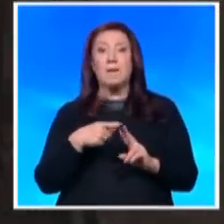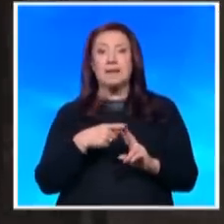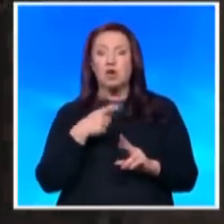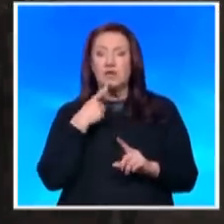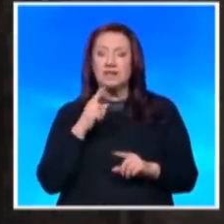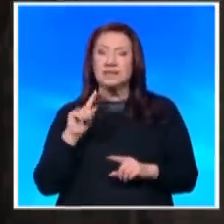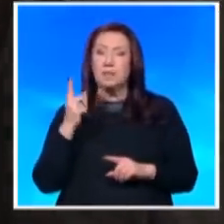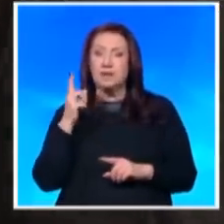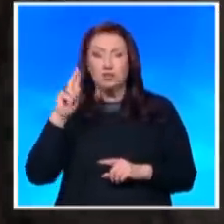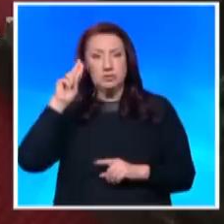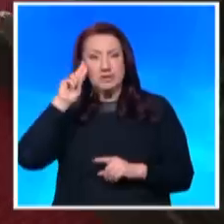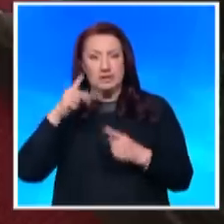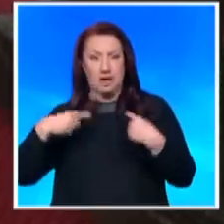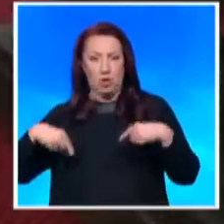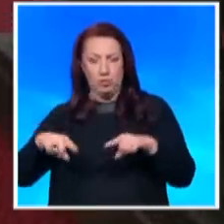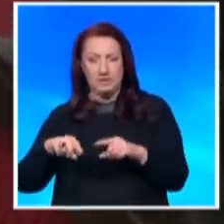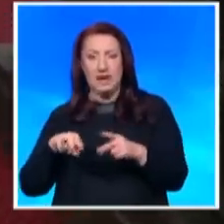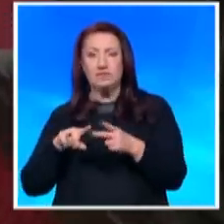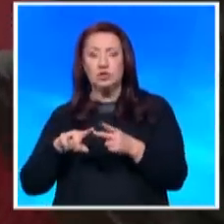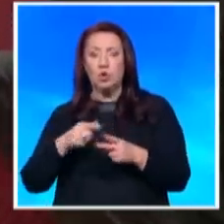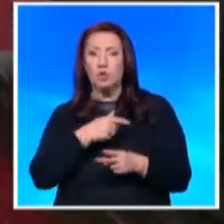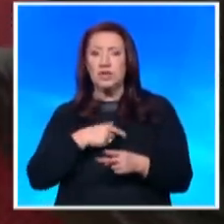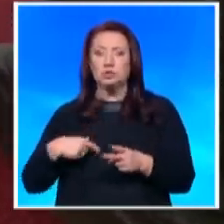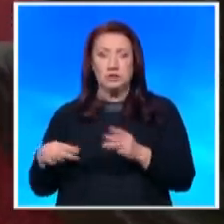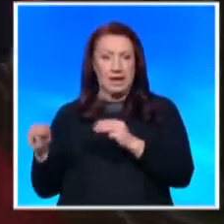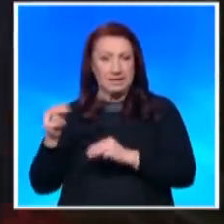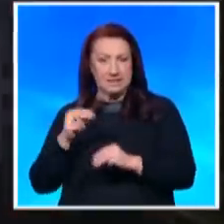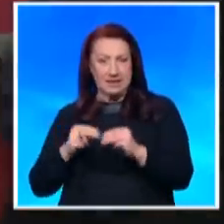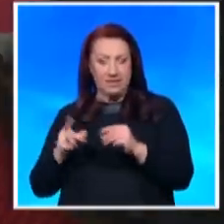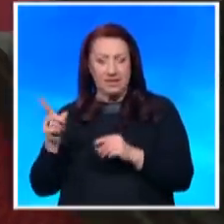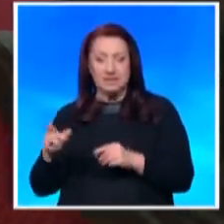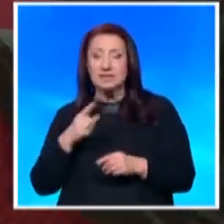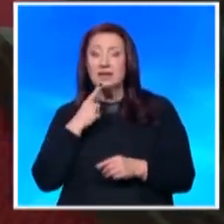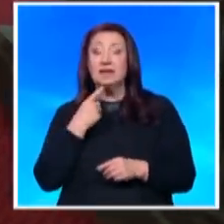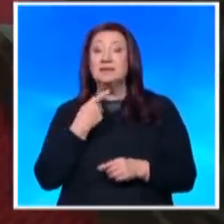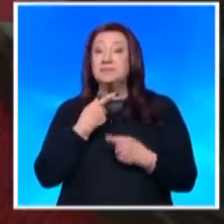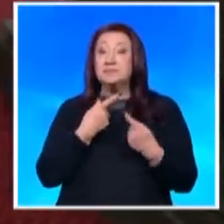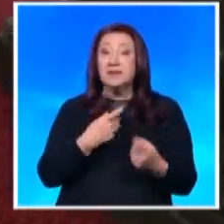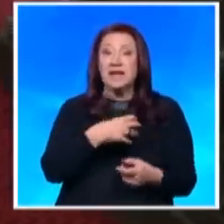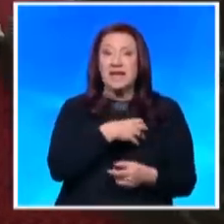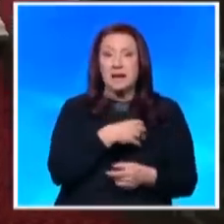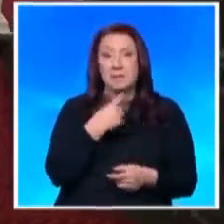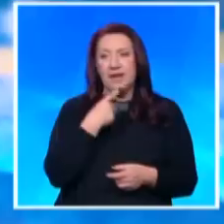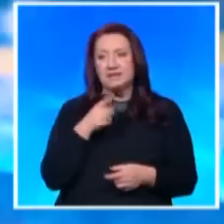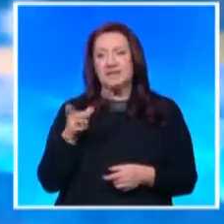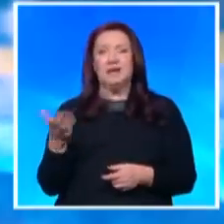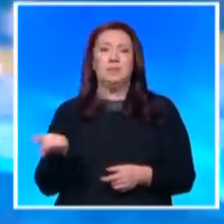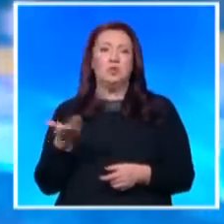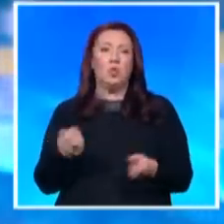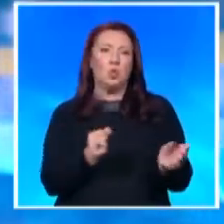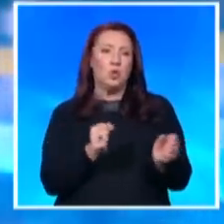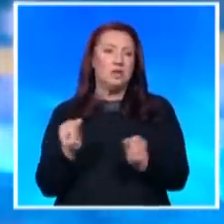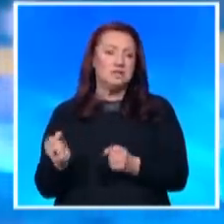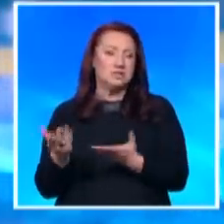на национален съвет и накрая на коалиционен. От думите на ГЕРБ обаче стана ясно, че тази стъпка може би е закъсняла. Надявам се,